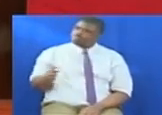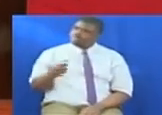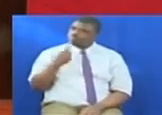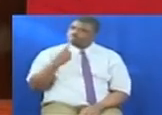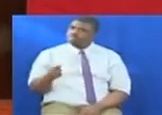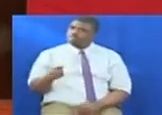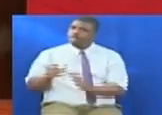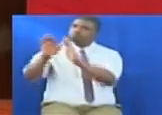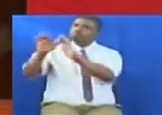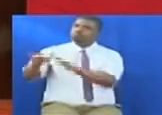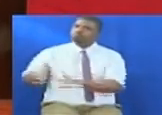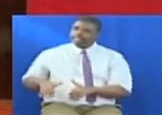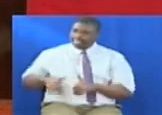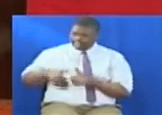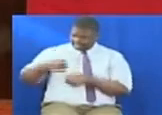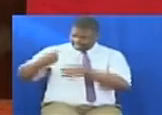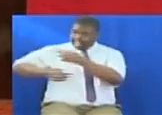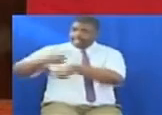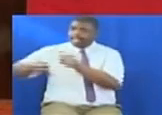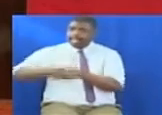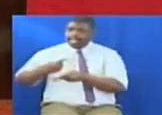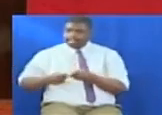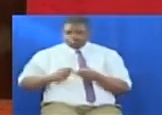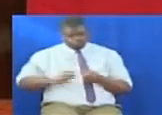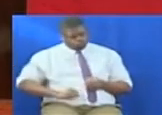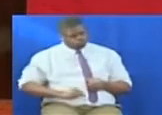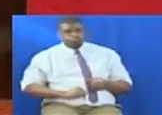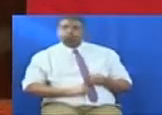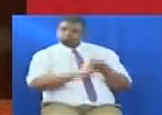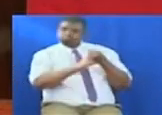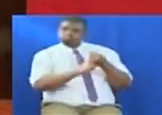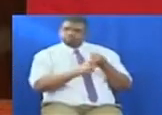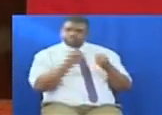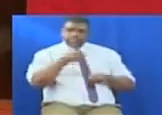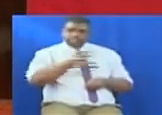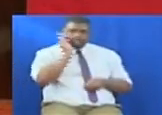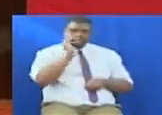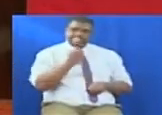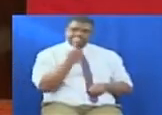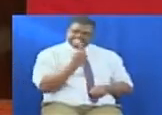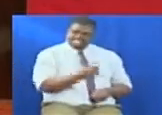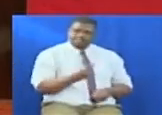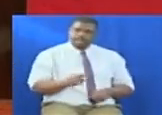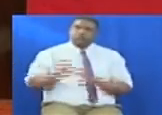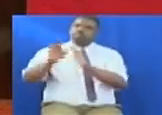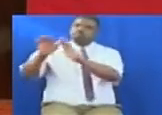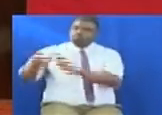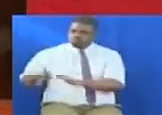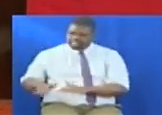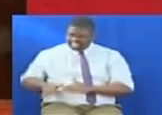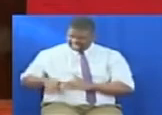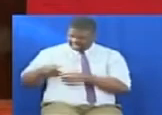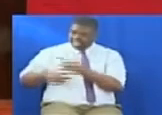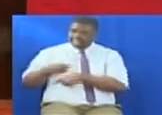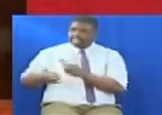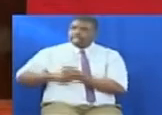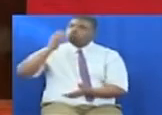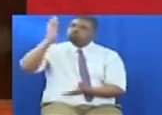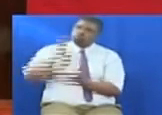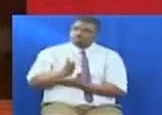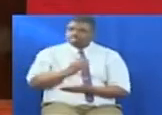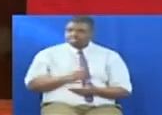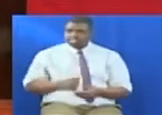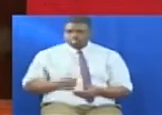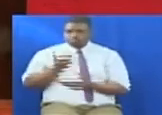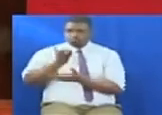bunge linaendelea, ukaungana na serikali kwa ujumla mkasema bunge linaendelea, na kweli ukasimamia. Tukawa tumegawanya